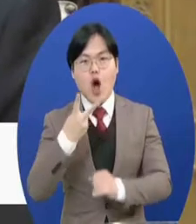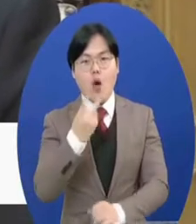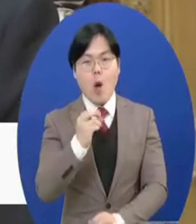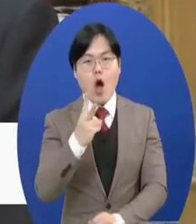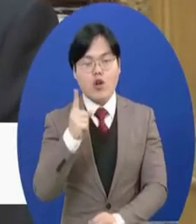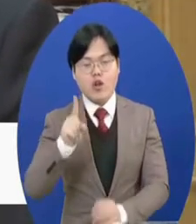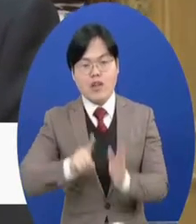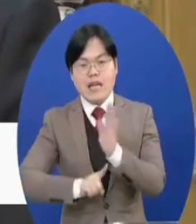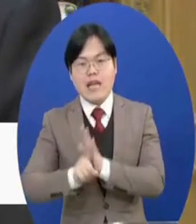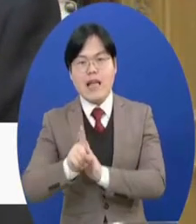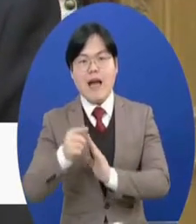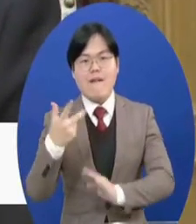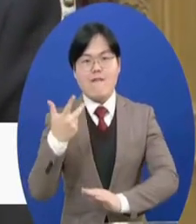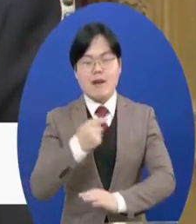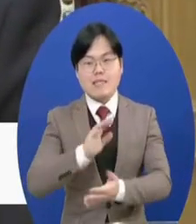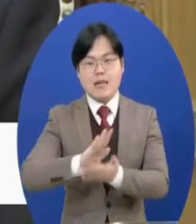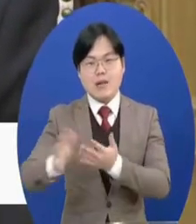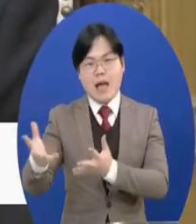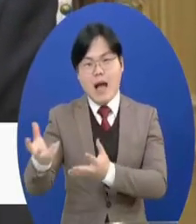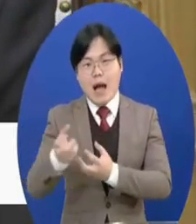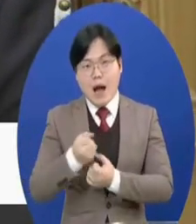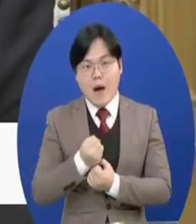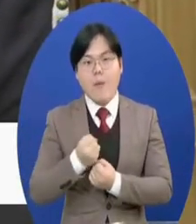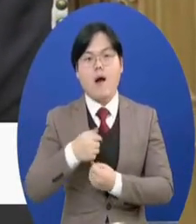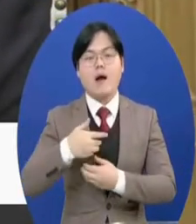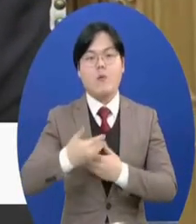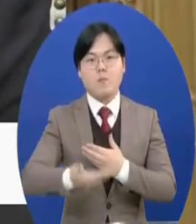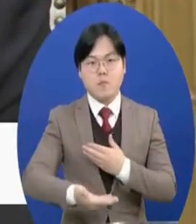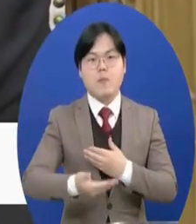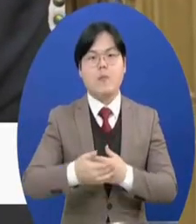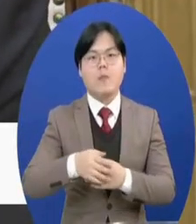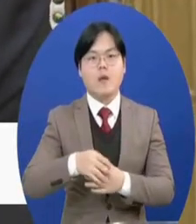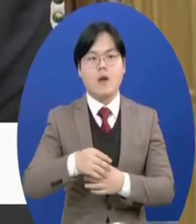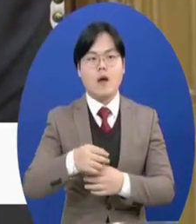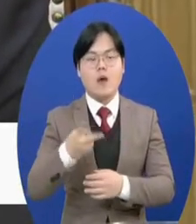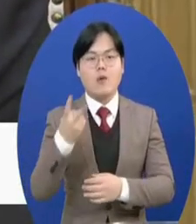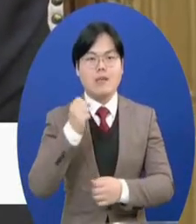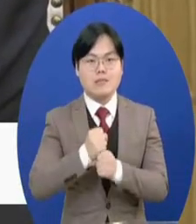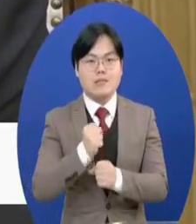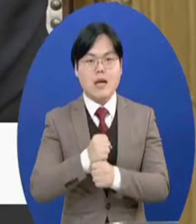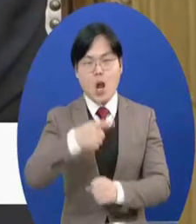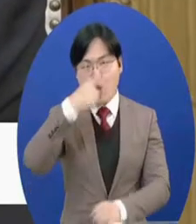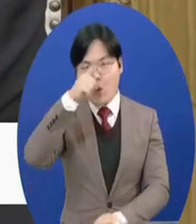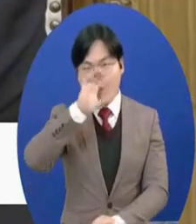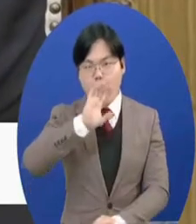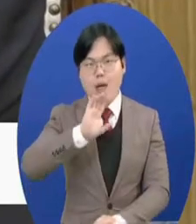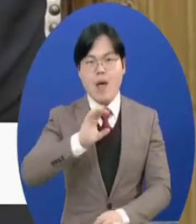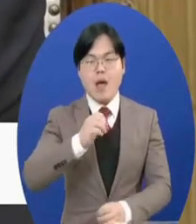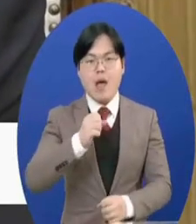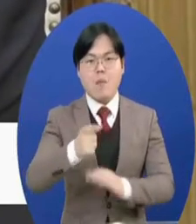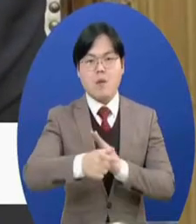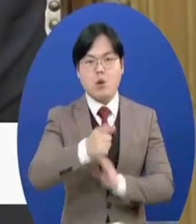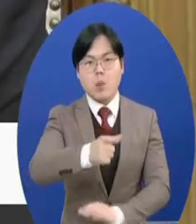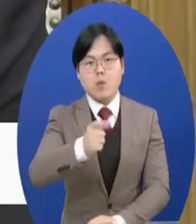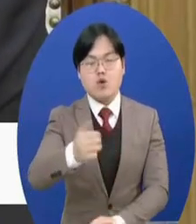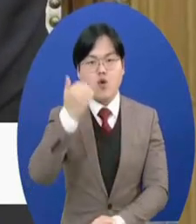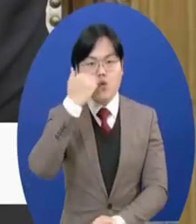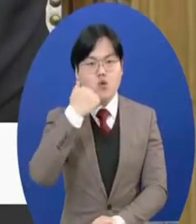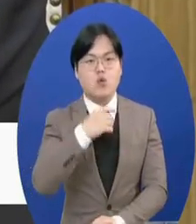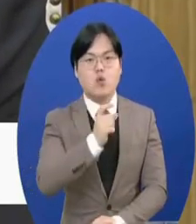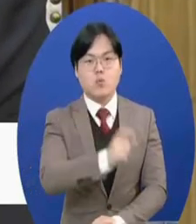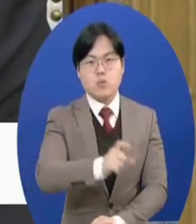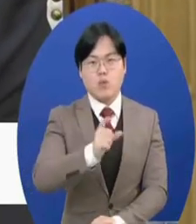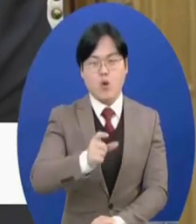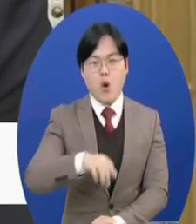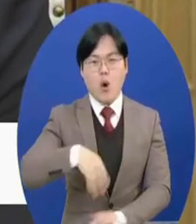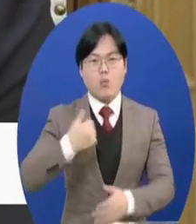бас вакцинтай зорлож бас тодорхой одоо бүлэглүүд тийм ээ одоо эрүүл мэндийн ажилтнууд ахмад наснууд болон